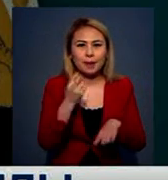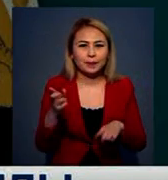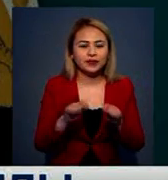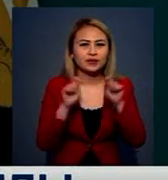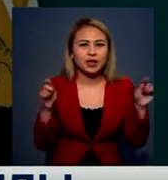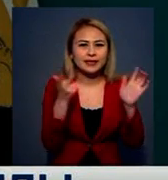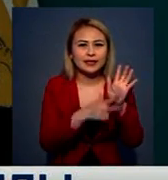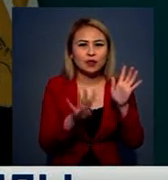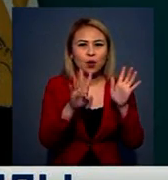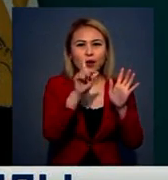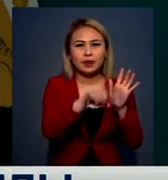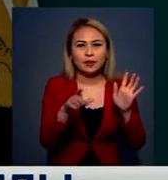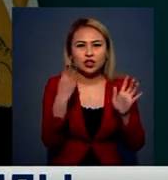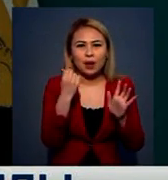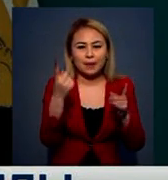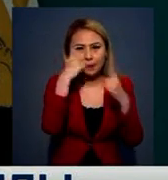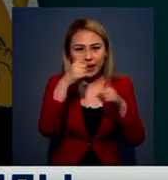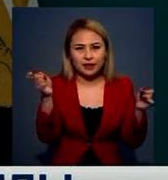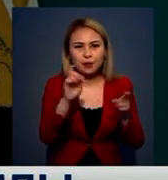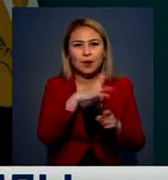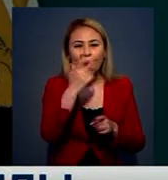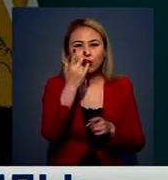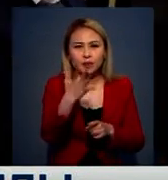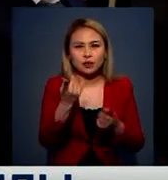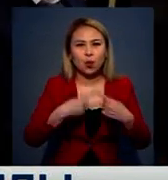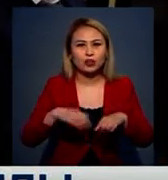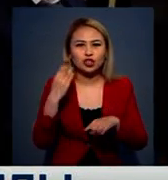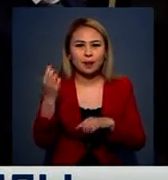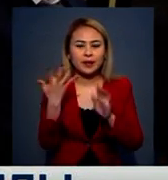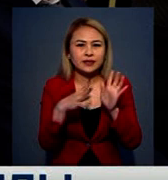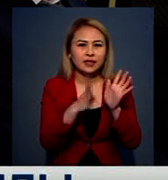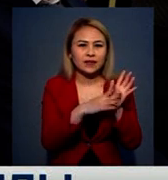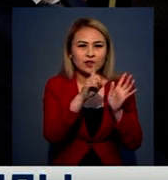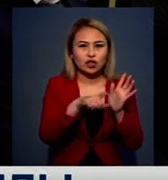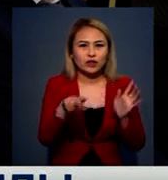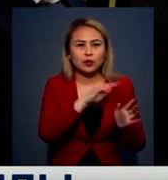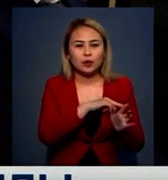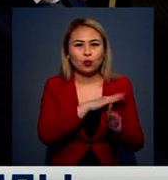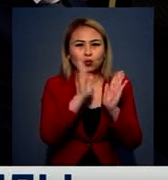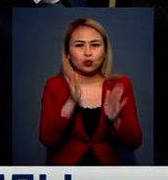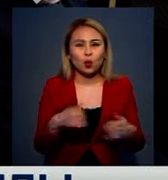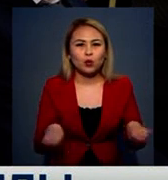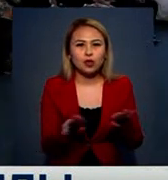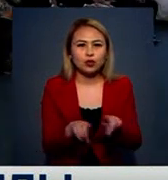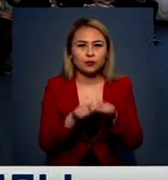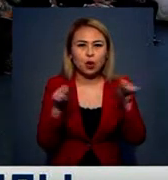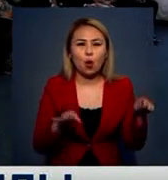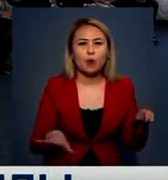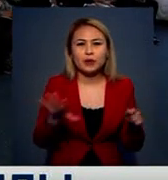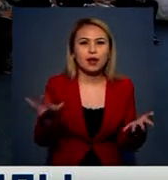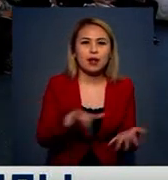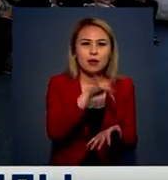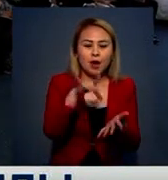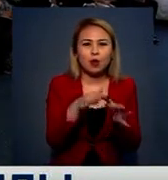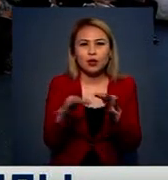құрамы 84 адамнан тұрады. Штаб аппаратында 35, қоғамдық штабта 59 адам жұмыс істейтін болады. Осындай құрылымдар